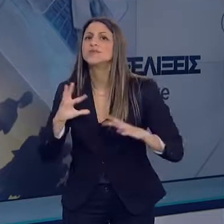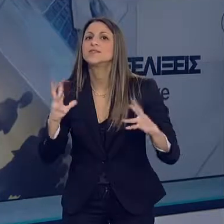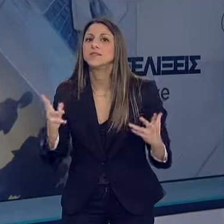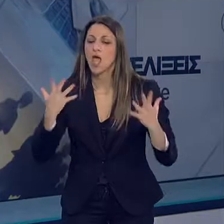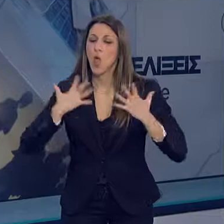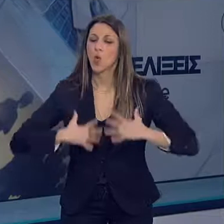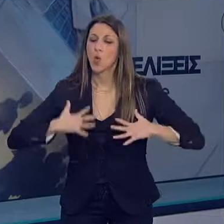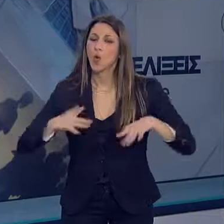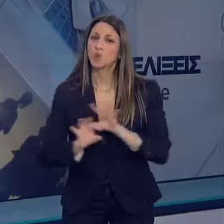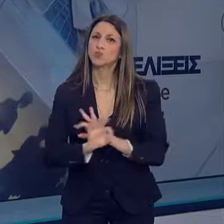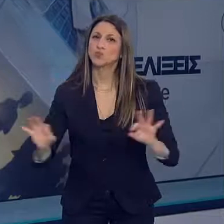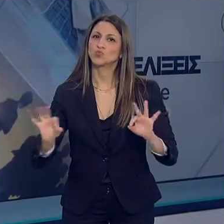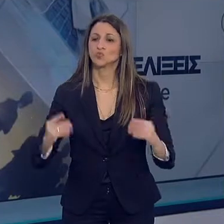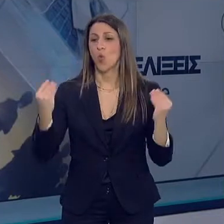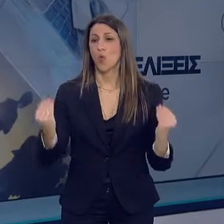που τα κρέμασαν στο μπαλκόνι.